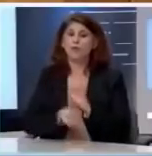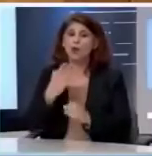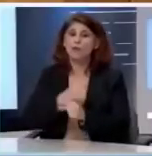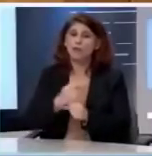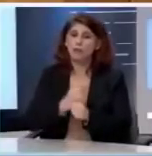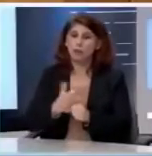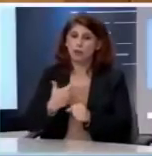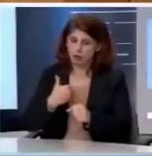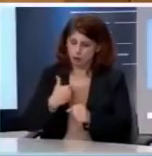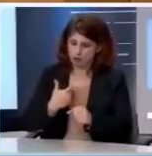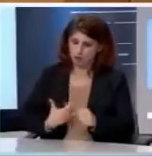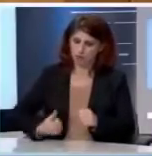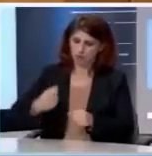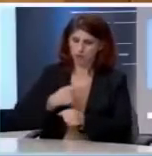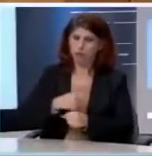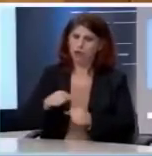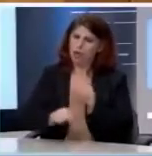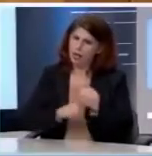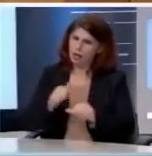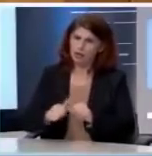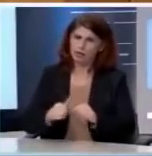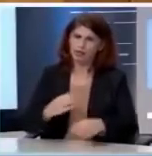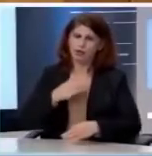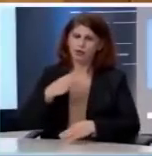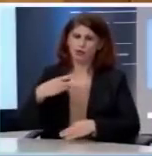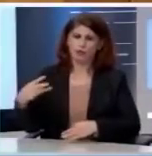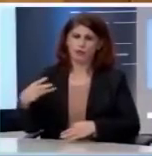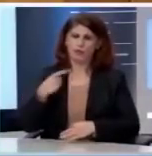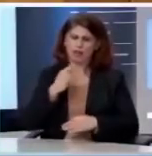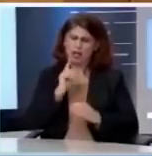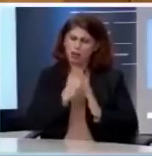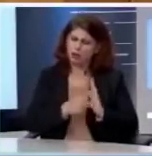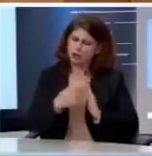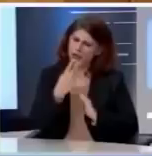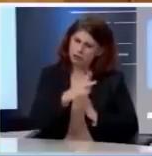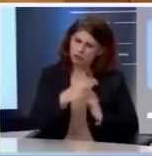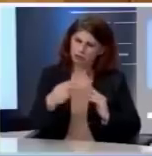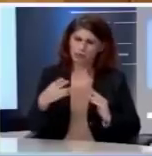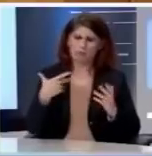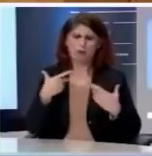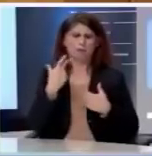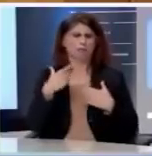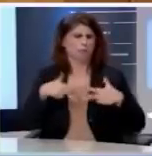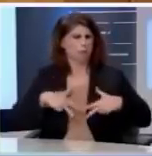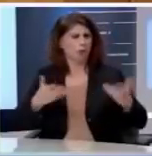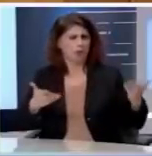πώς έμπαινε επί των ημερών μας, το έχει αλλάξει το σύστημα του κ. Ξανθός. Δεν παίρνω τώρα στην κριτική, αυτό είναι δικό θέμα, υπουργός μου.